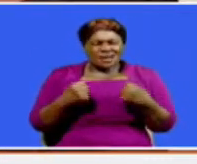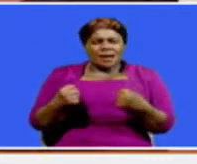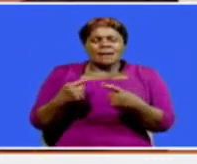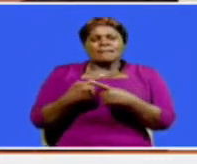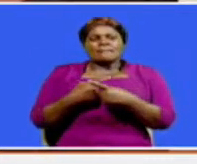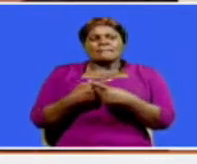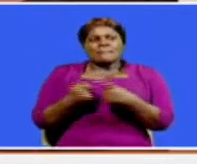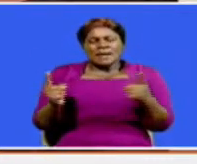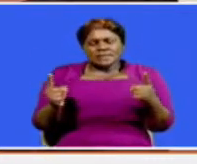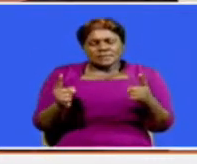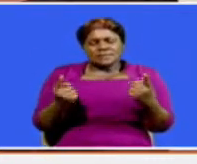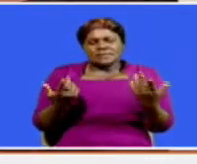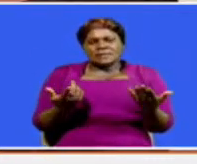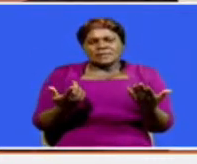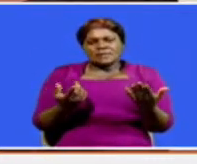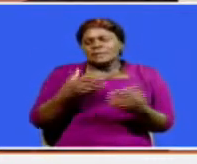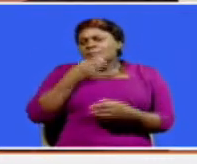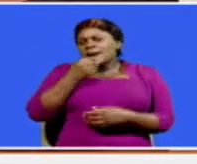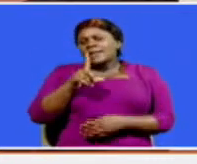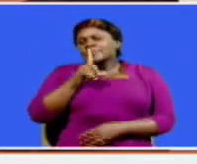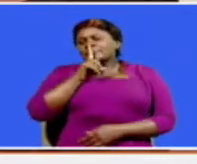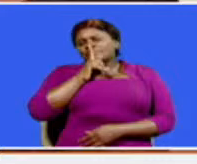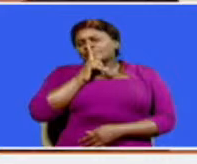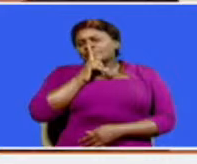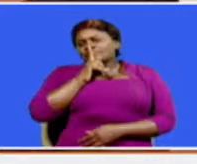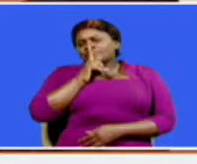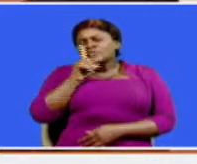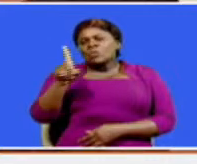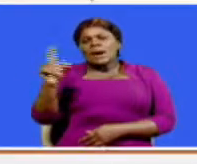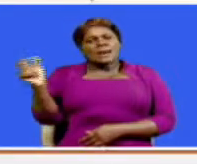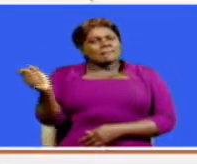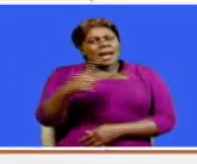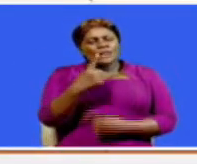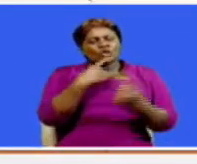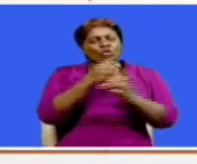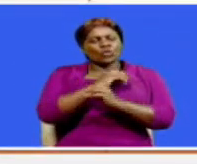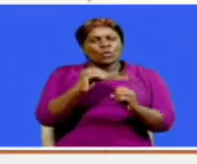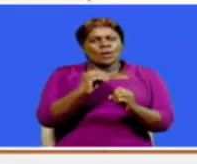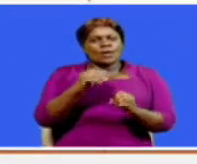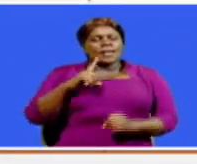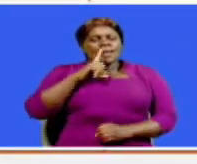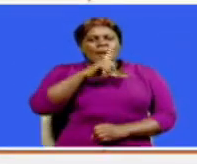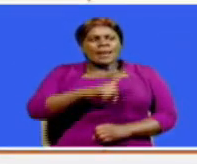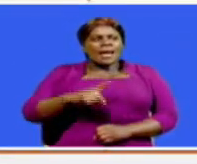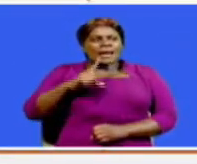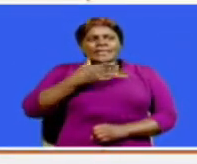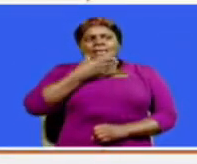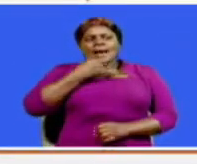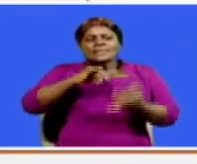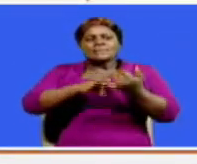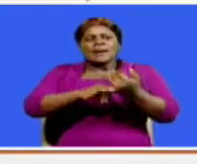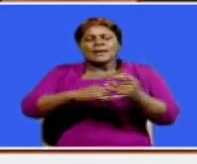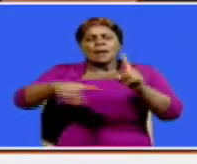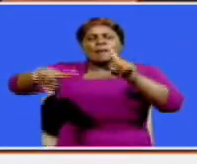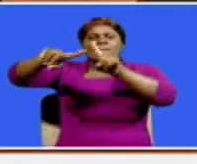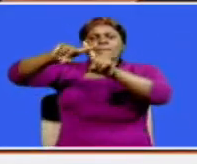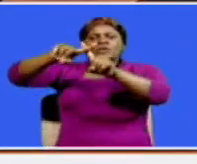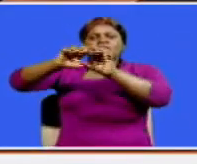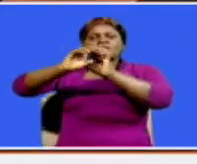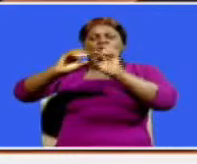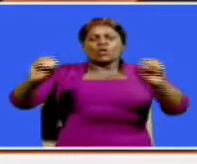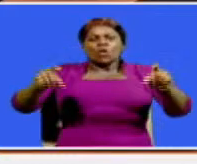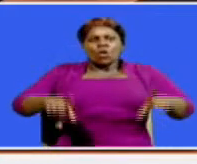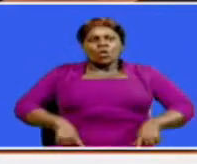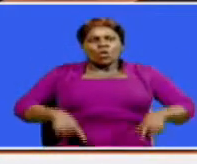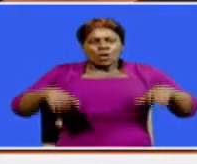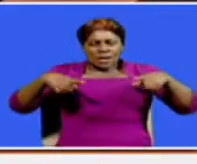Lakini alinyamaza tu, almost for 1 month. Kwa bahati nzuri, mumewe hakupatikana na virusi hivyo na sasa